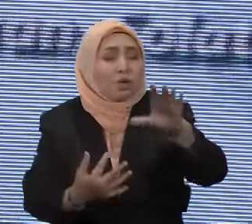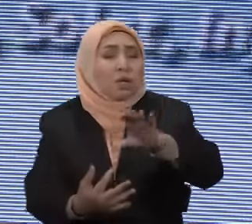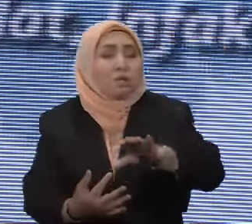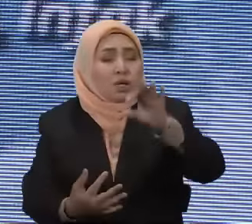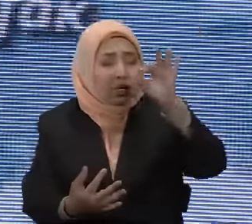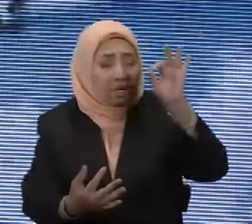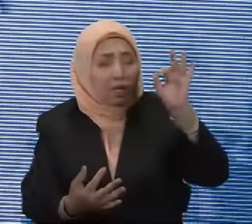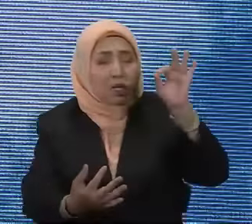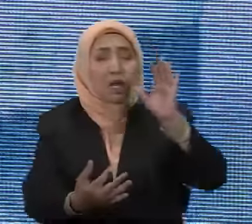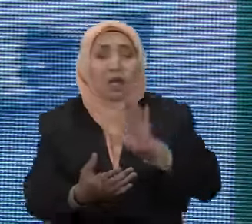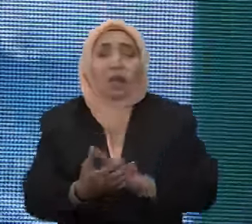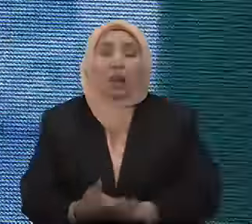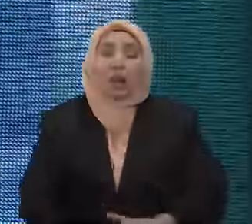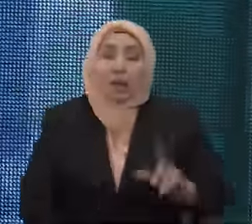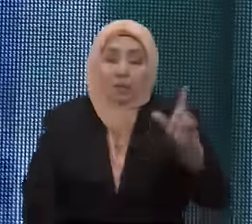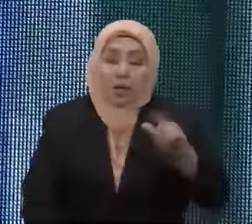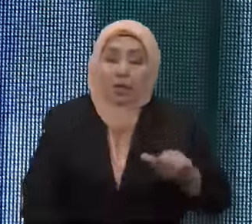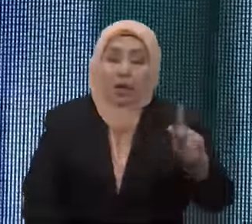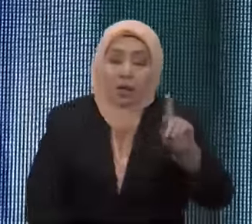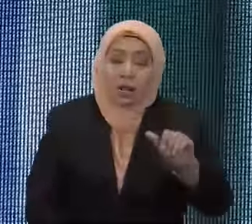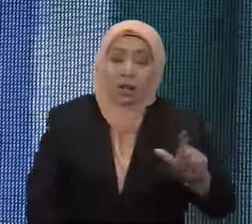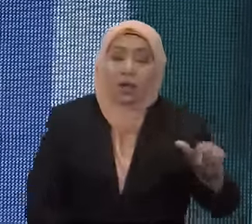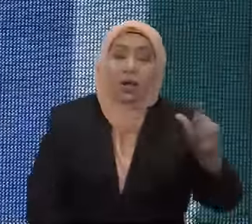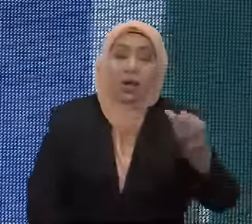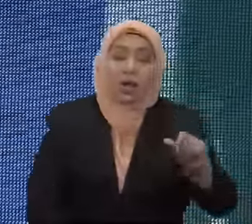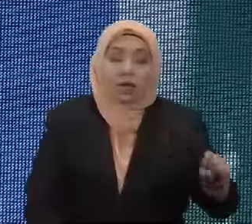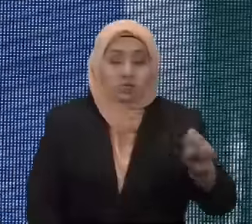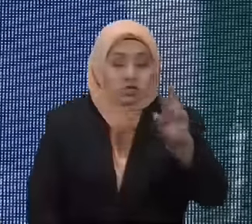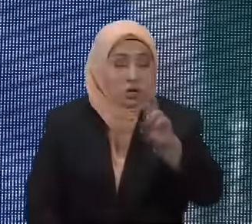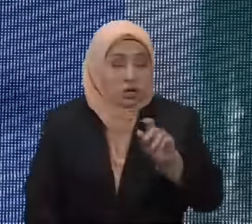Allahumma labbaik, labbaik la